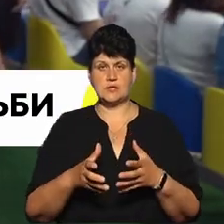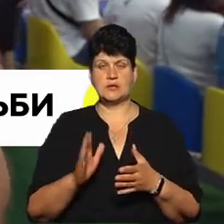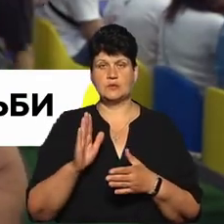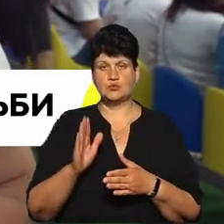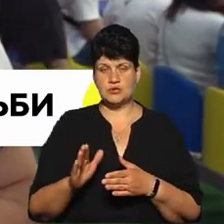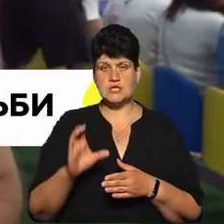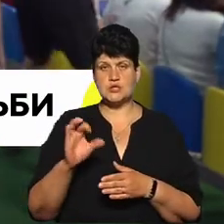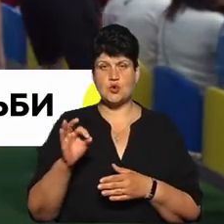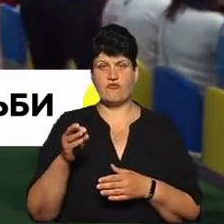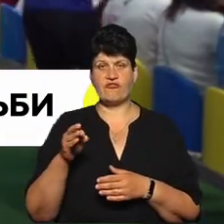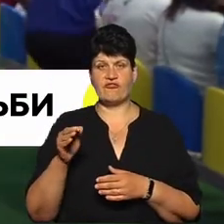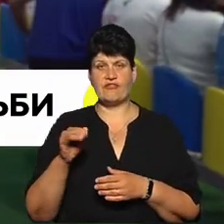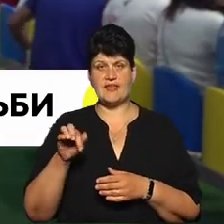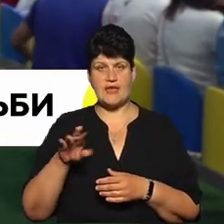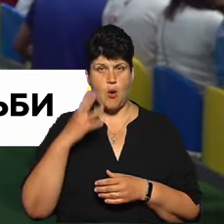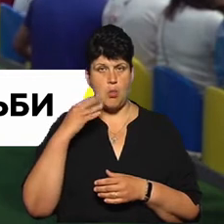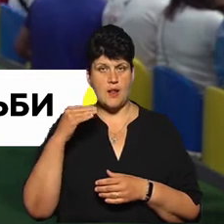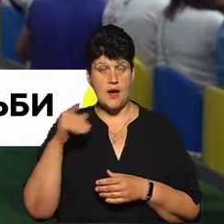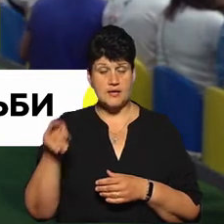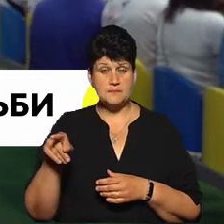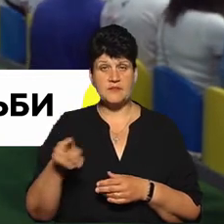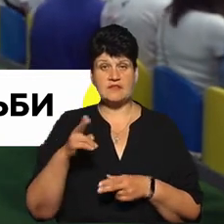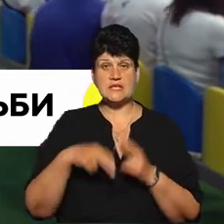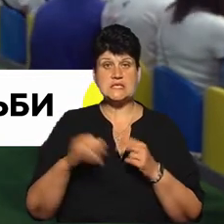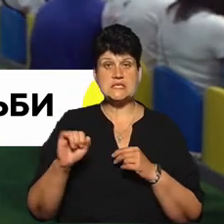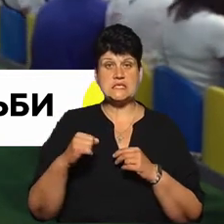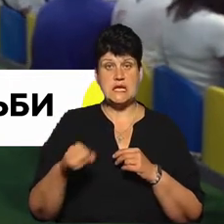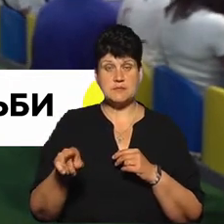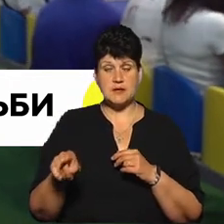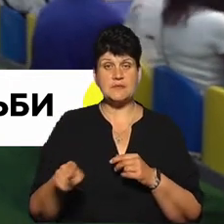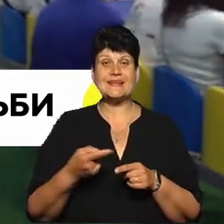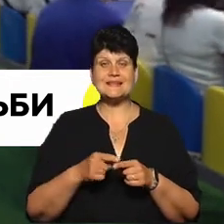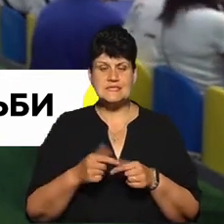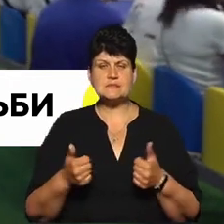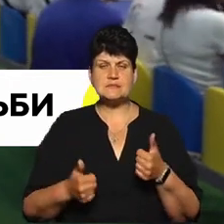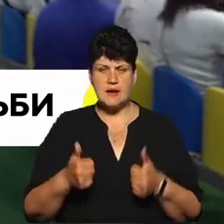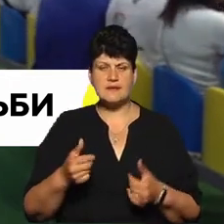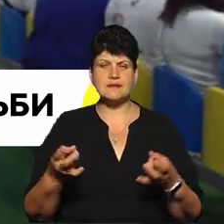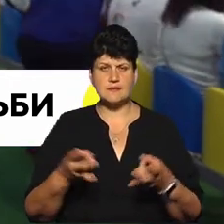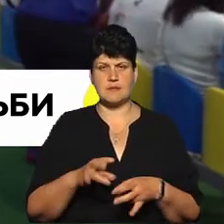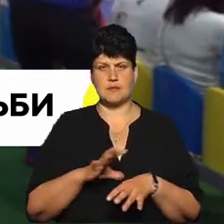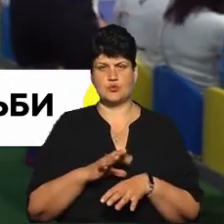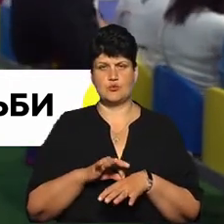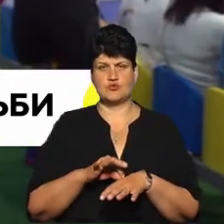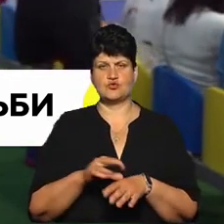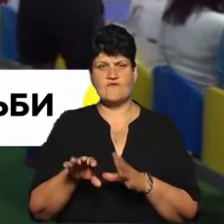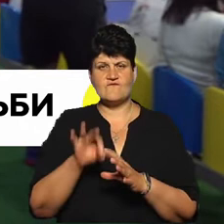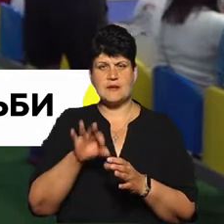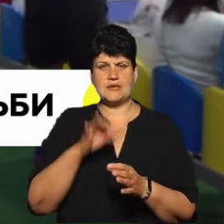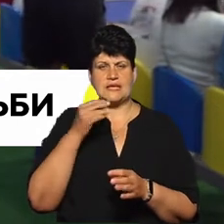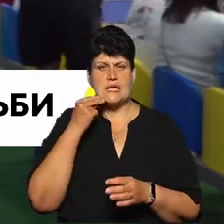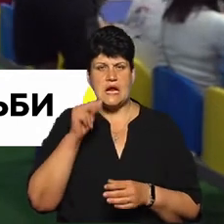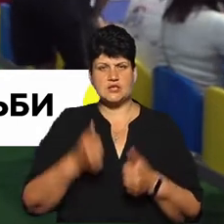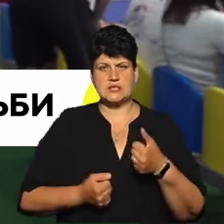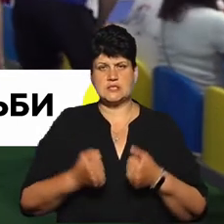в Болгарії в кінці серпня. І тому ці змагання треба було провести, щоб відібрати кращих спортсменів. Представляти